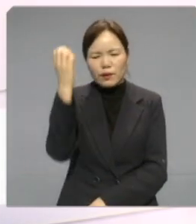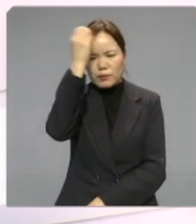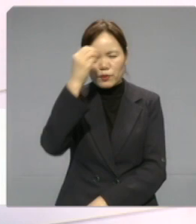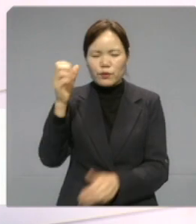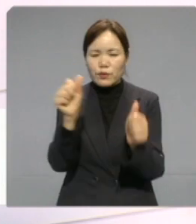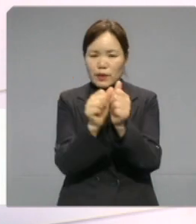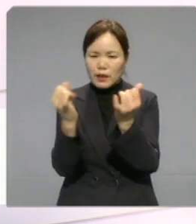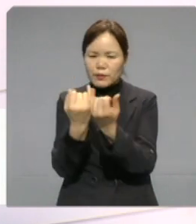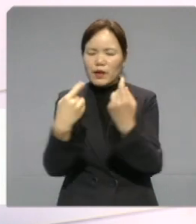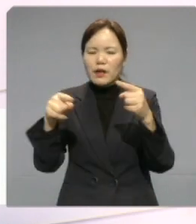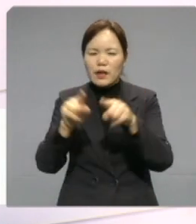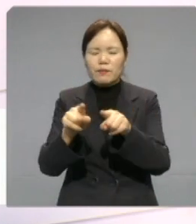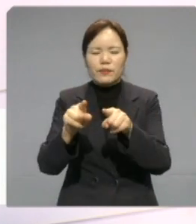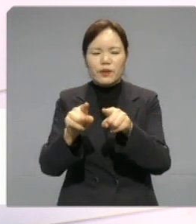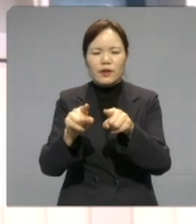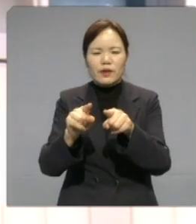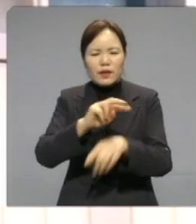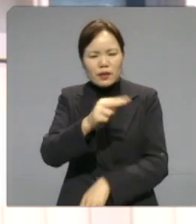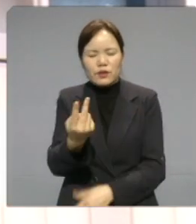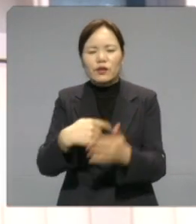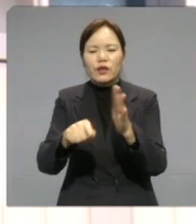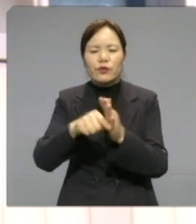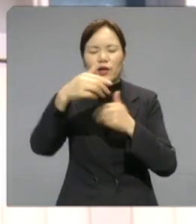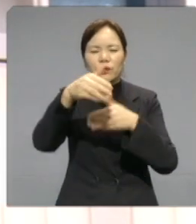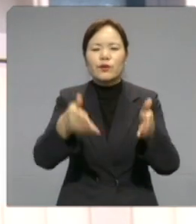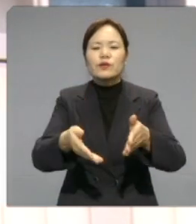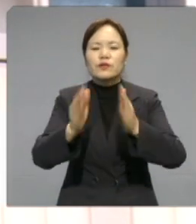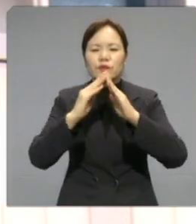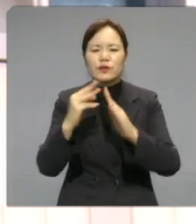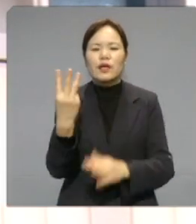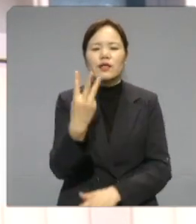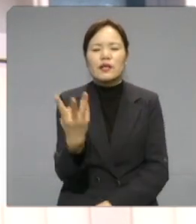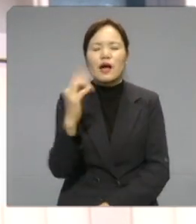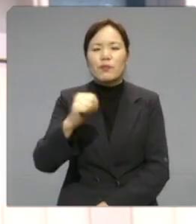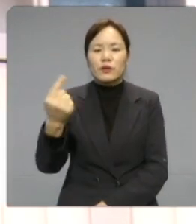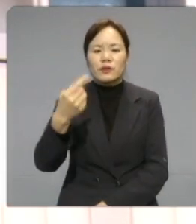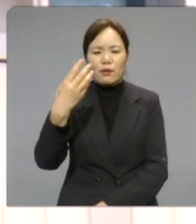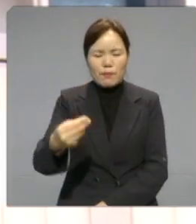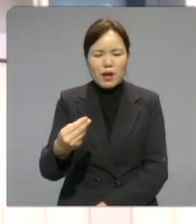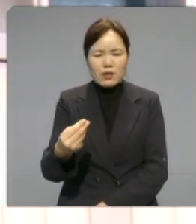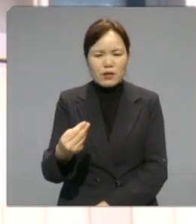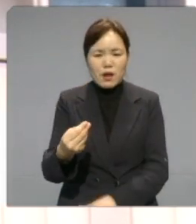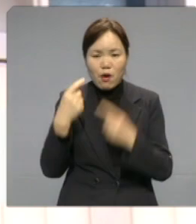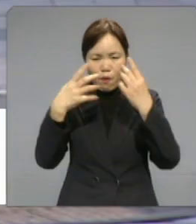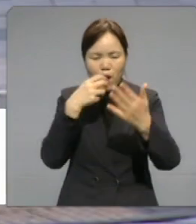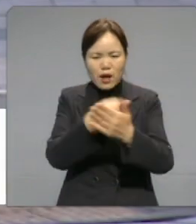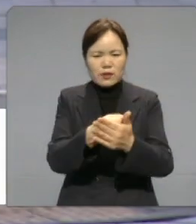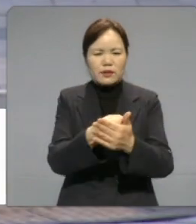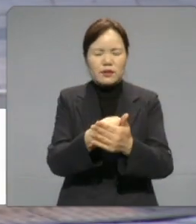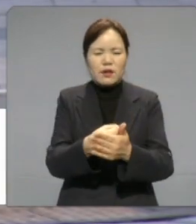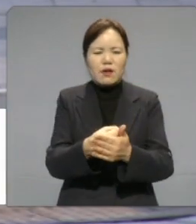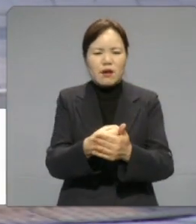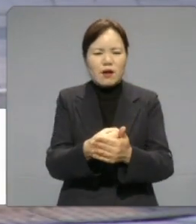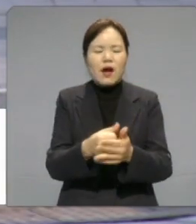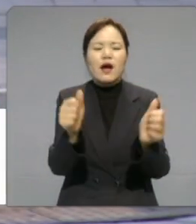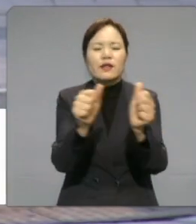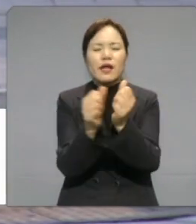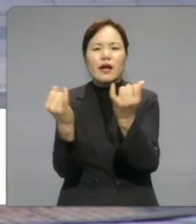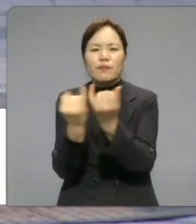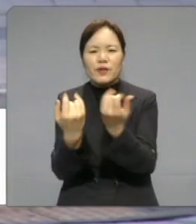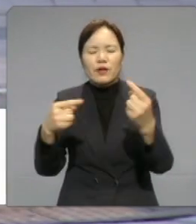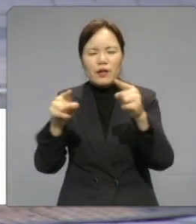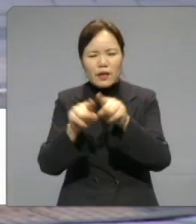필요한 교실 증축 공사 설계비 3억 1,300만 원을 편성 확정하며 도림고 남녀공학